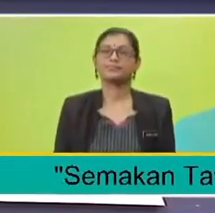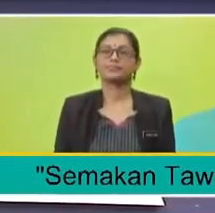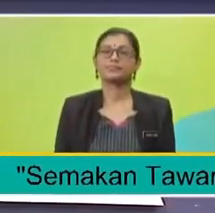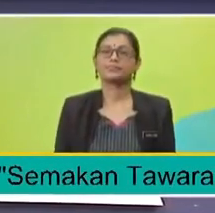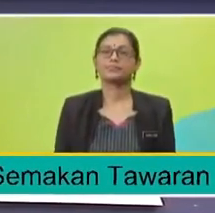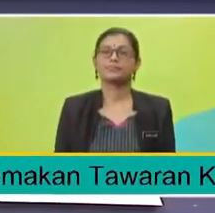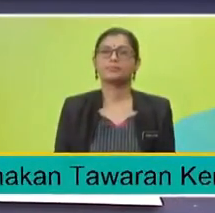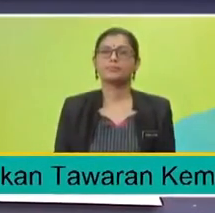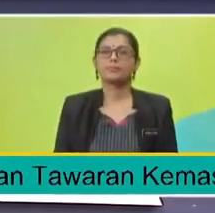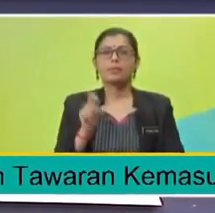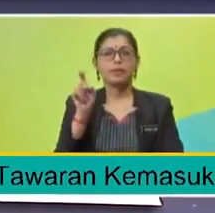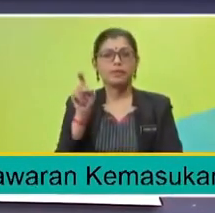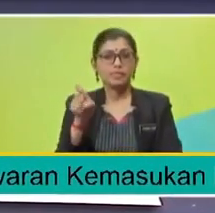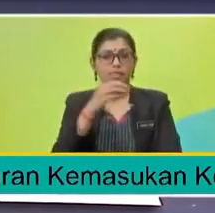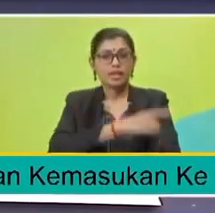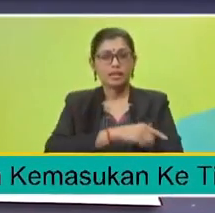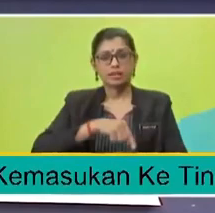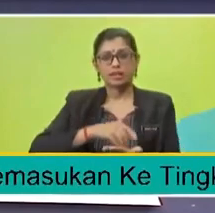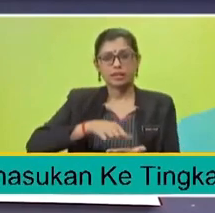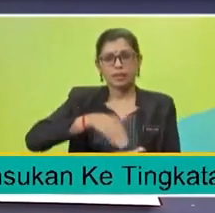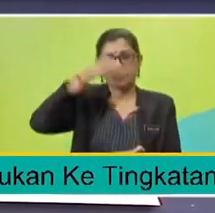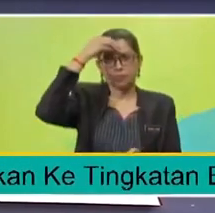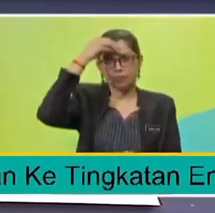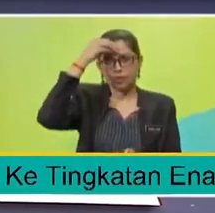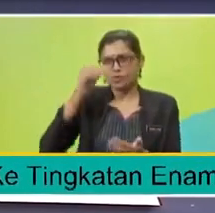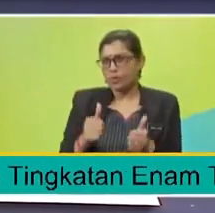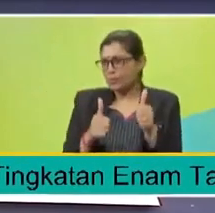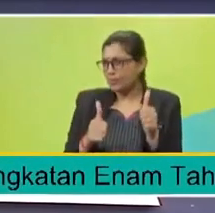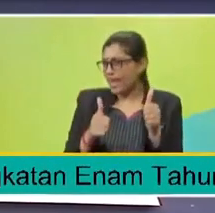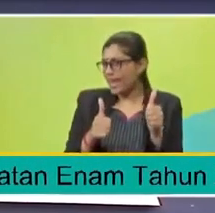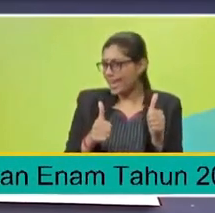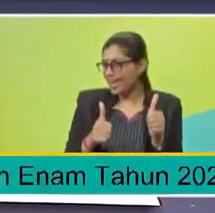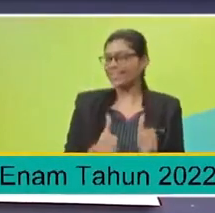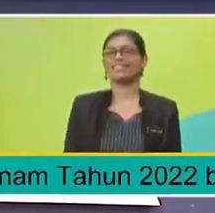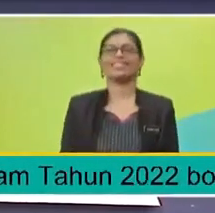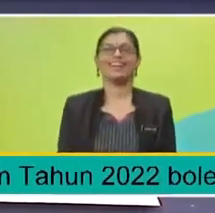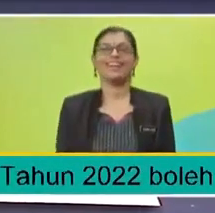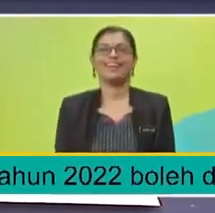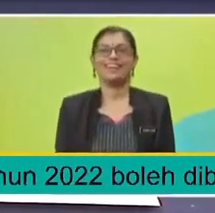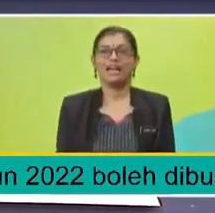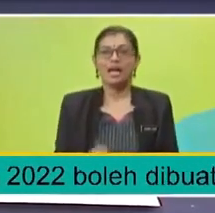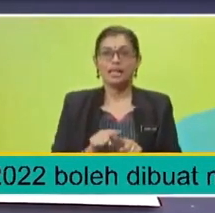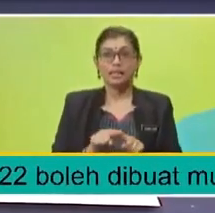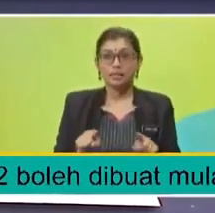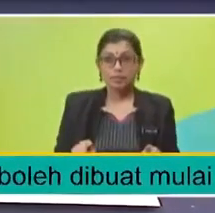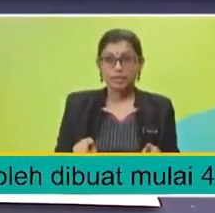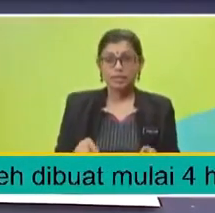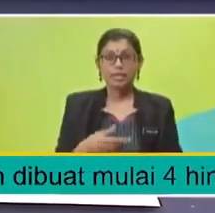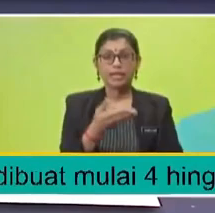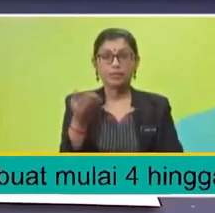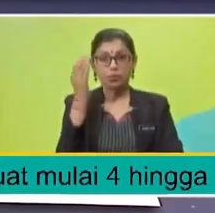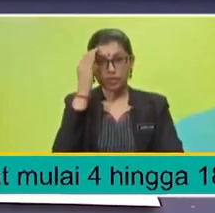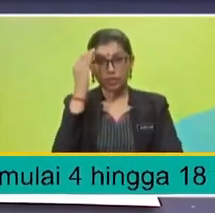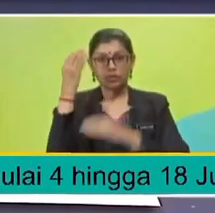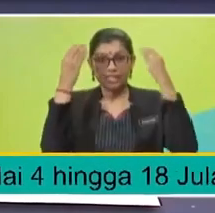cukup menarik untuk adik yang berada di rumah sekarang ini tapi sekarang nih event naikkan gila kau tak siapa buriak resmi fans